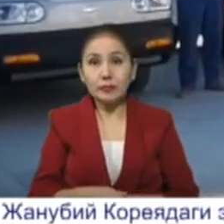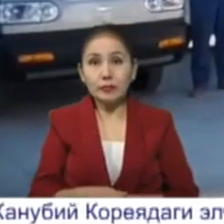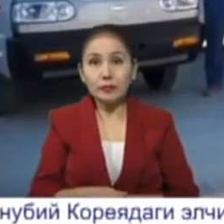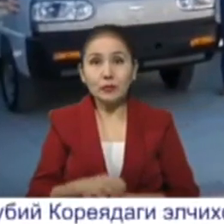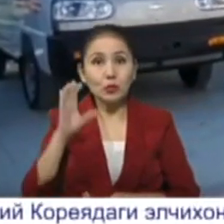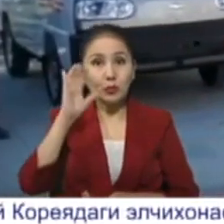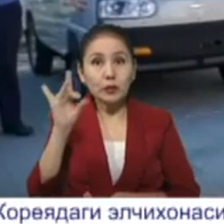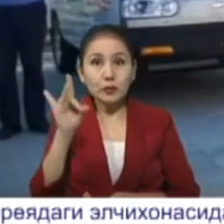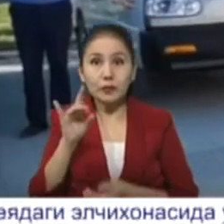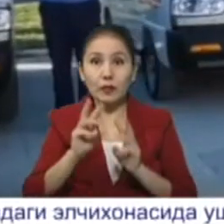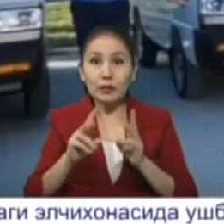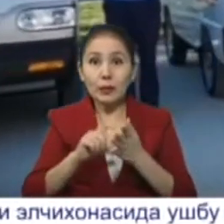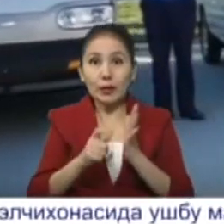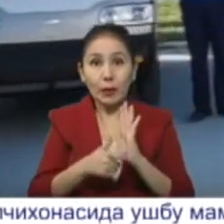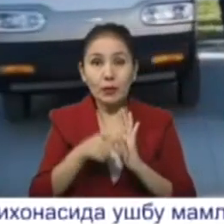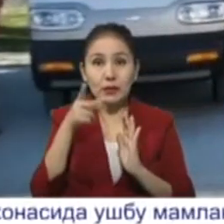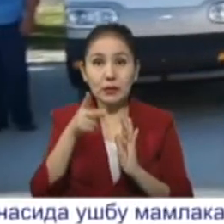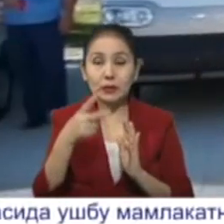O'zbekiston Respublikasi Vazirlar Mahkamasining